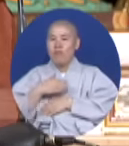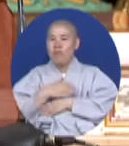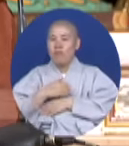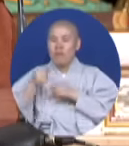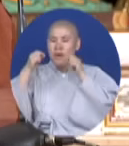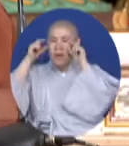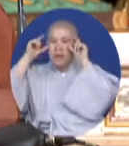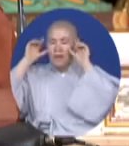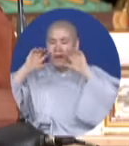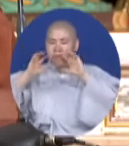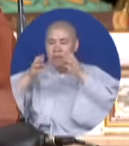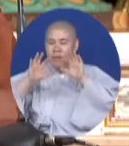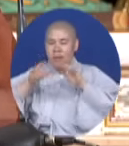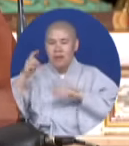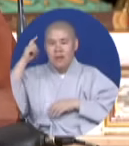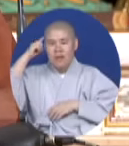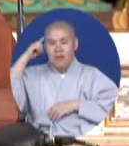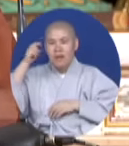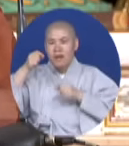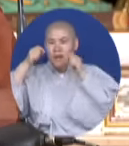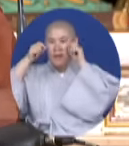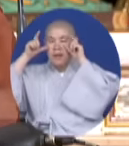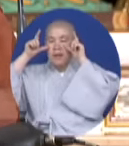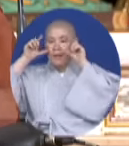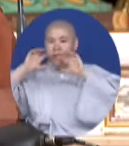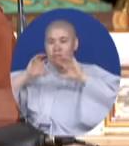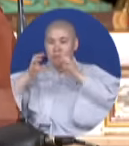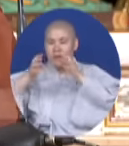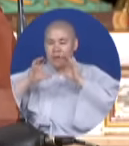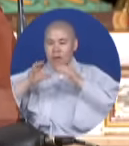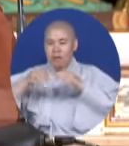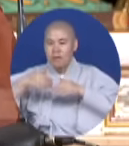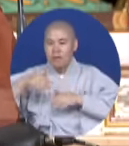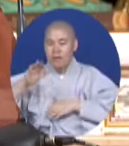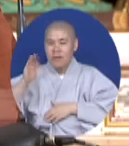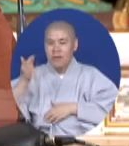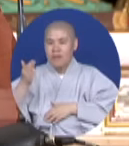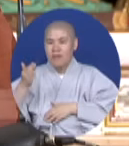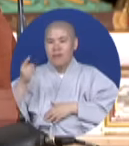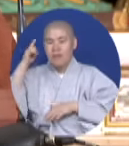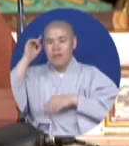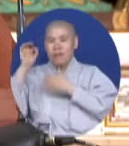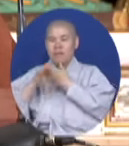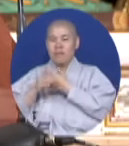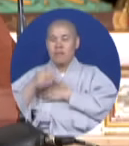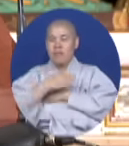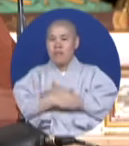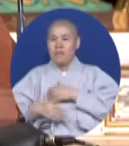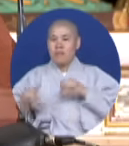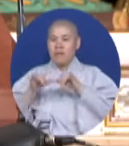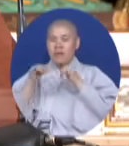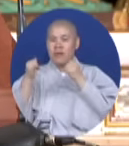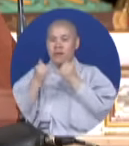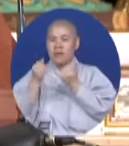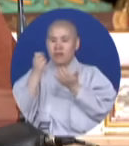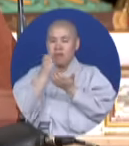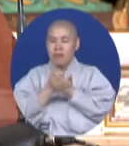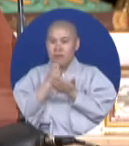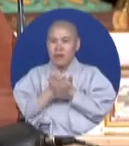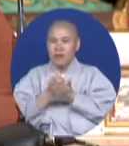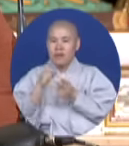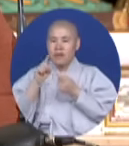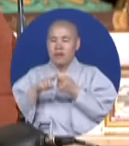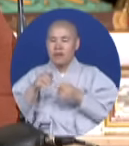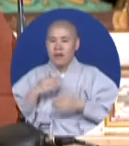생각을 피안에 들어가요. 그 왜 그러냐? 몸이 인연법이라는 걸 알기 때문에